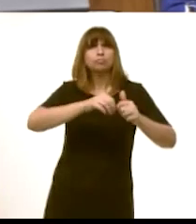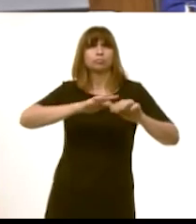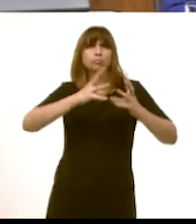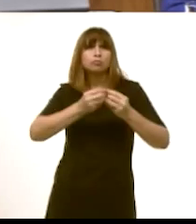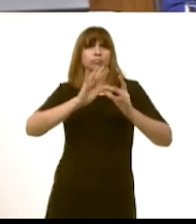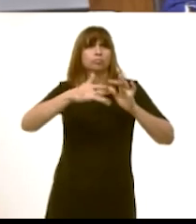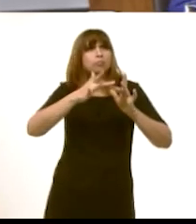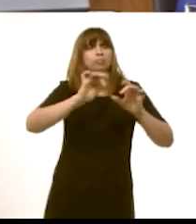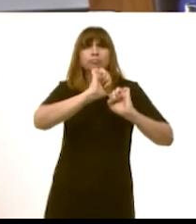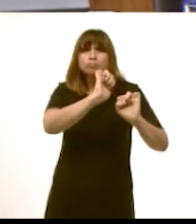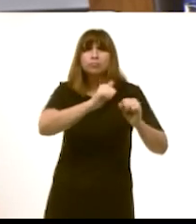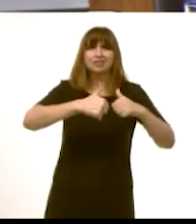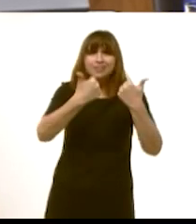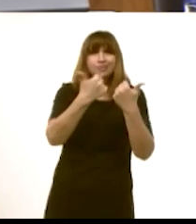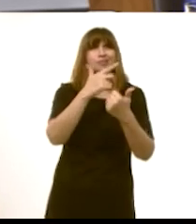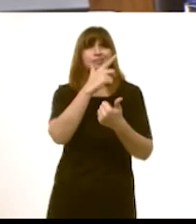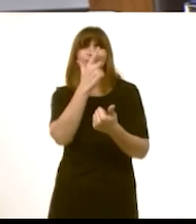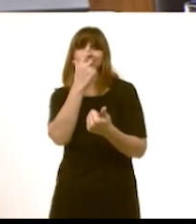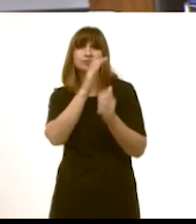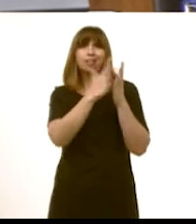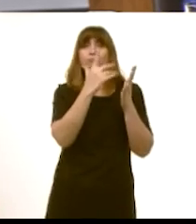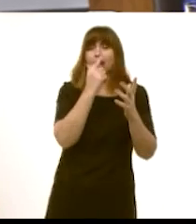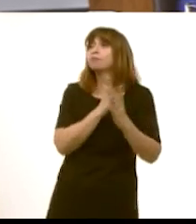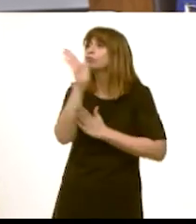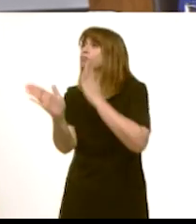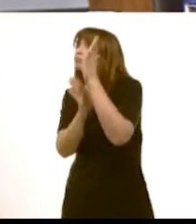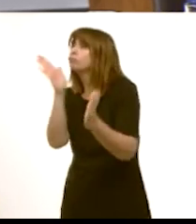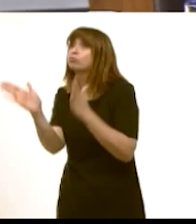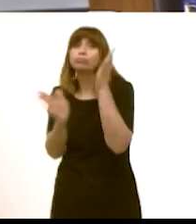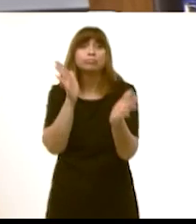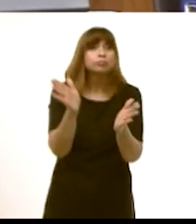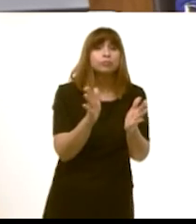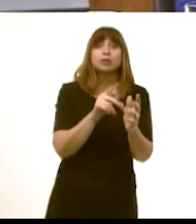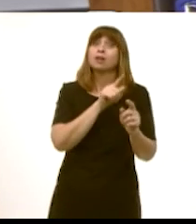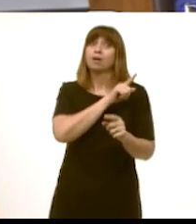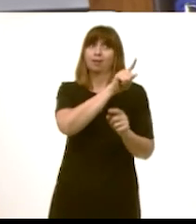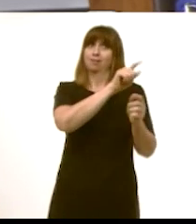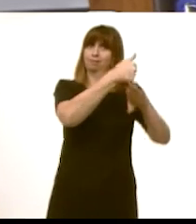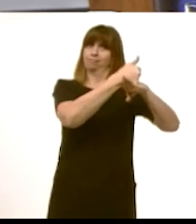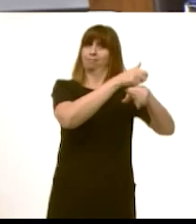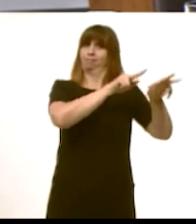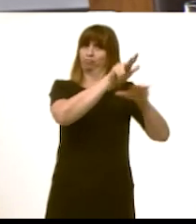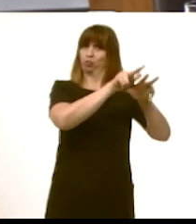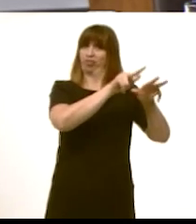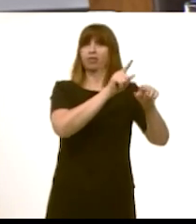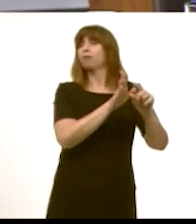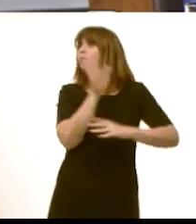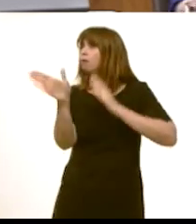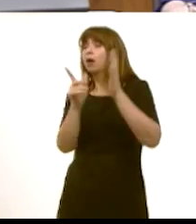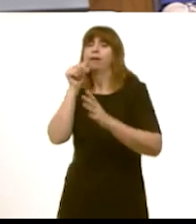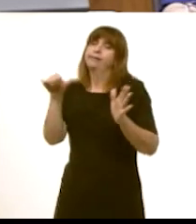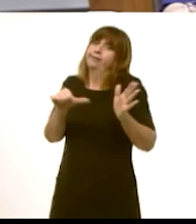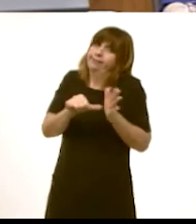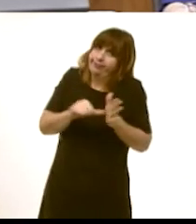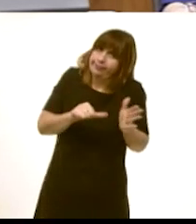i weithio gyda phobl Cymru. Mae wedi bod yn anodd, wrth gwrs, i'r Llyfrgell. Does dim modd i nhw i ddeall beth yw